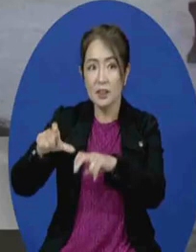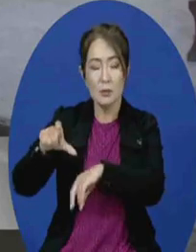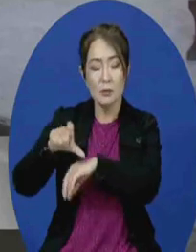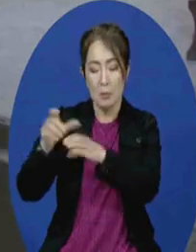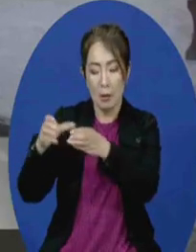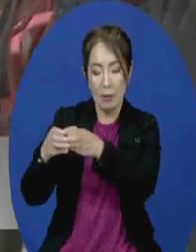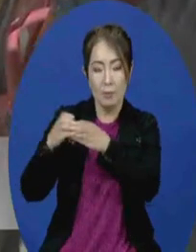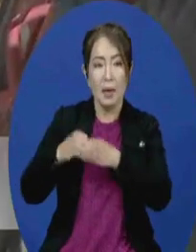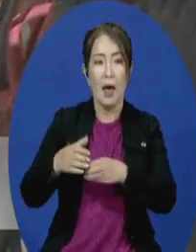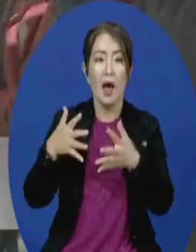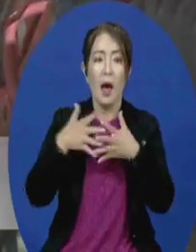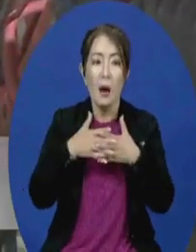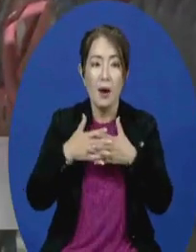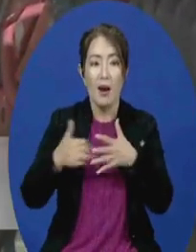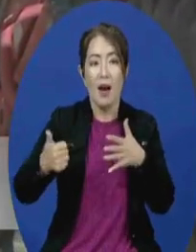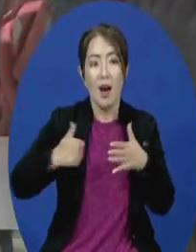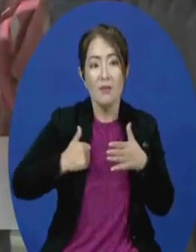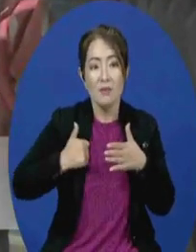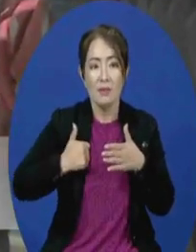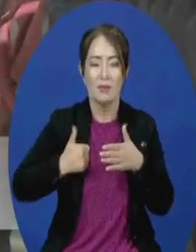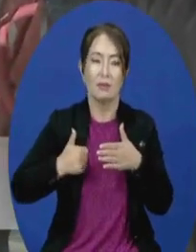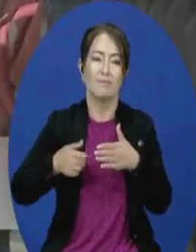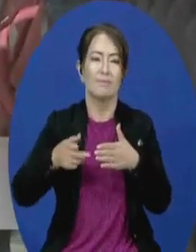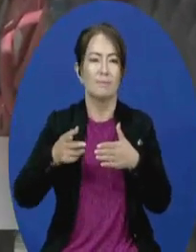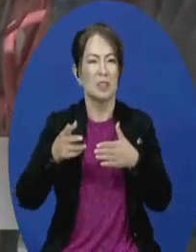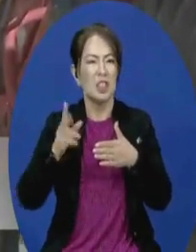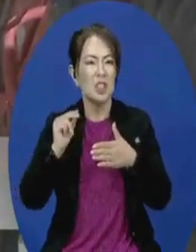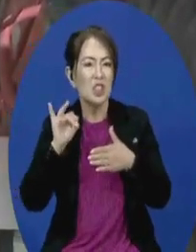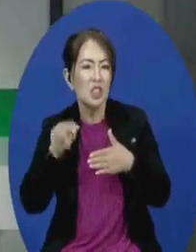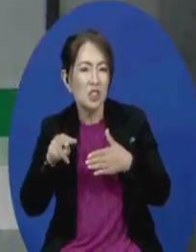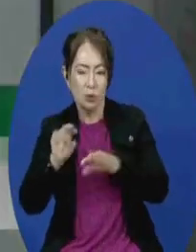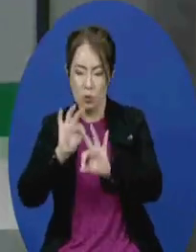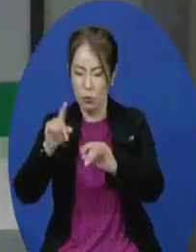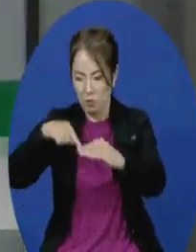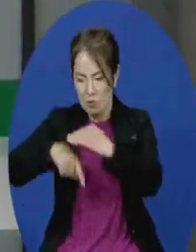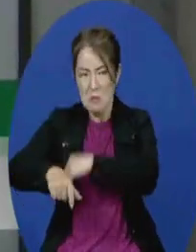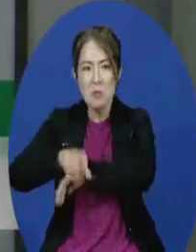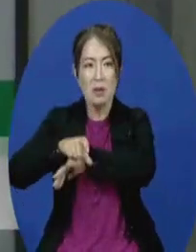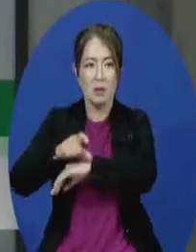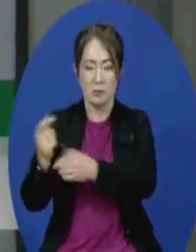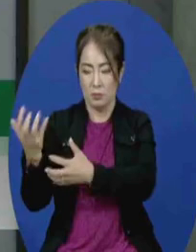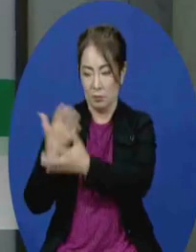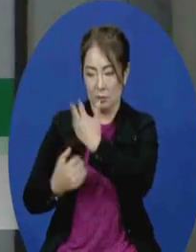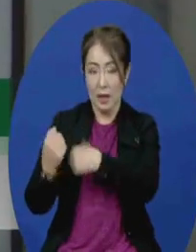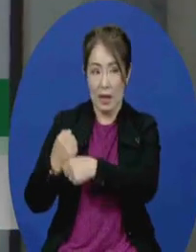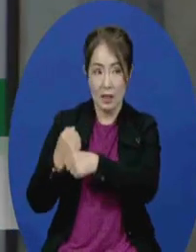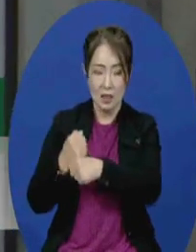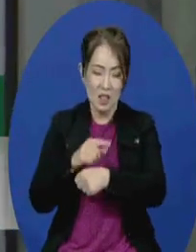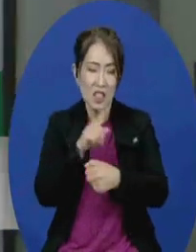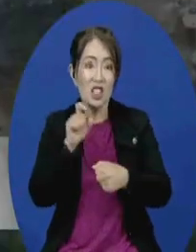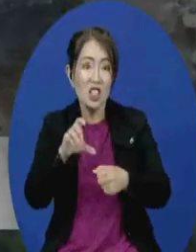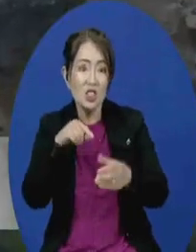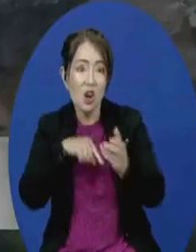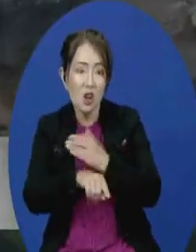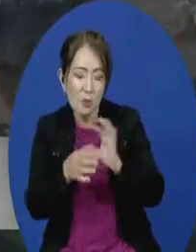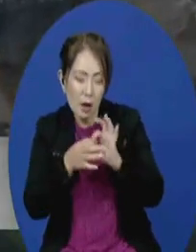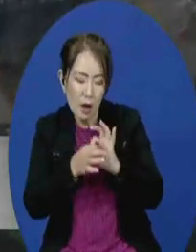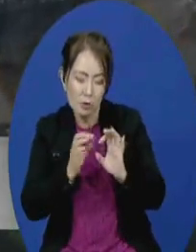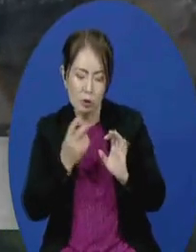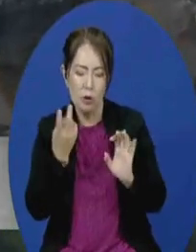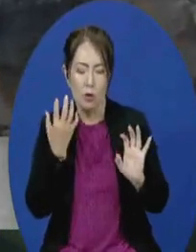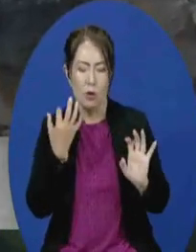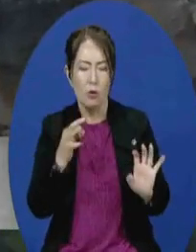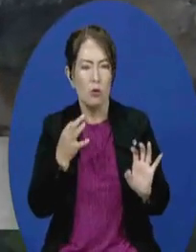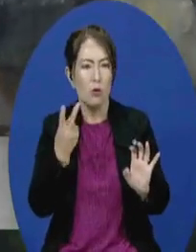нэгдсэн улс, Канад, Австрал, Чили зэрэг улс орноос 70-р чиглэлээр мэрэгжсэн хүмүүс ажилласан. Зэсийн томоохон төслүүд дээр 20-40 жилийн туршлагатай